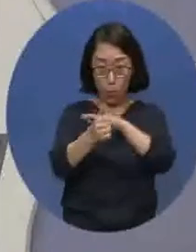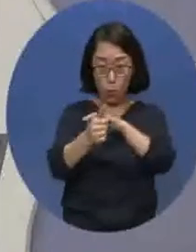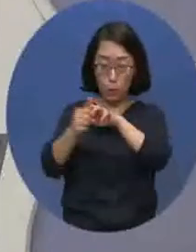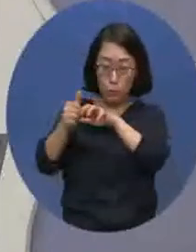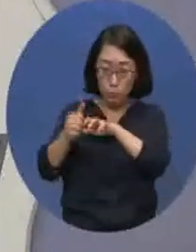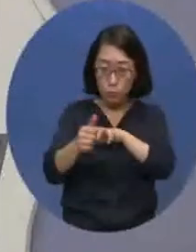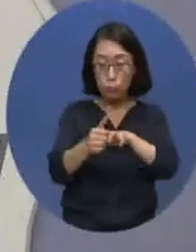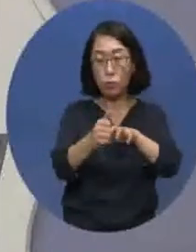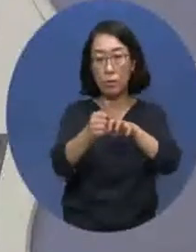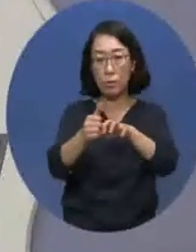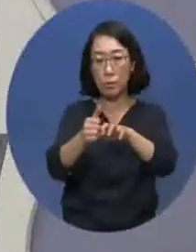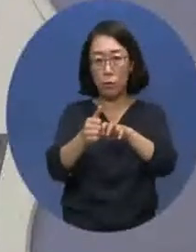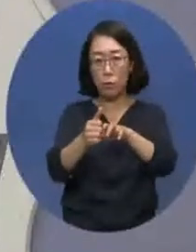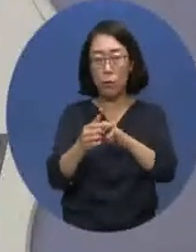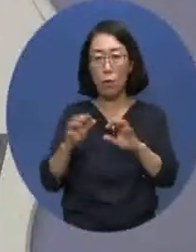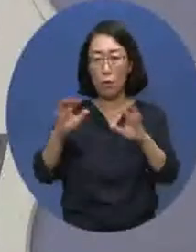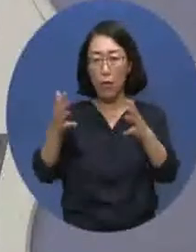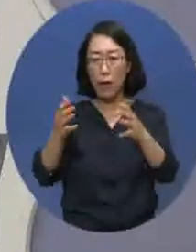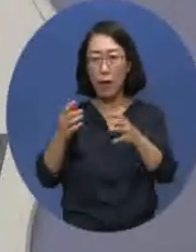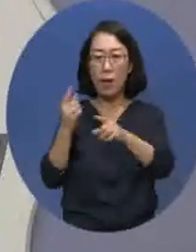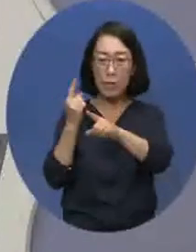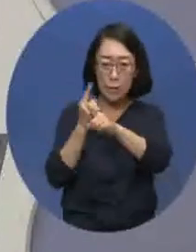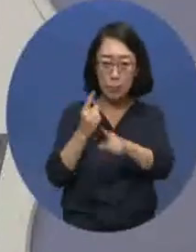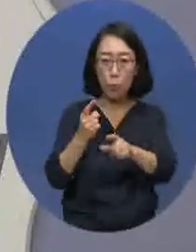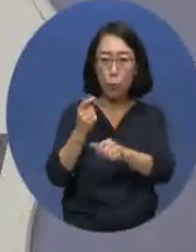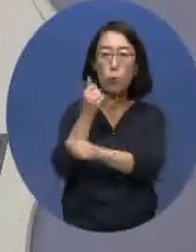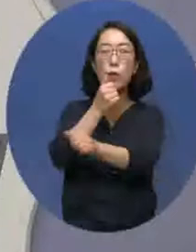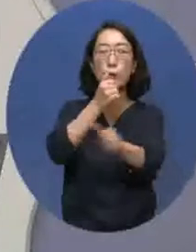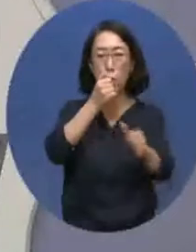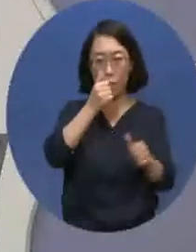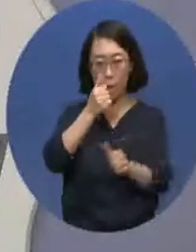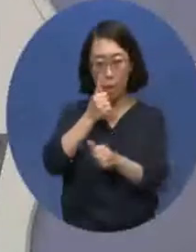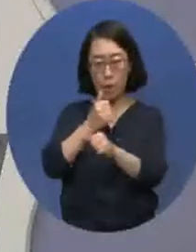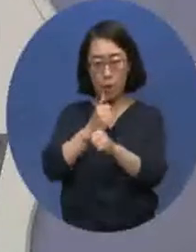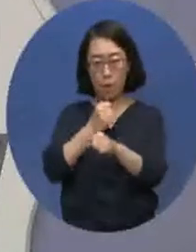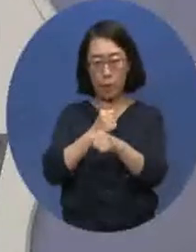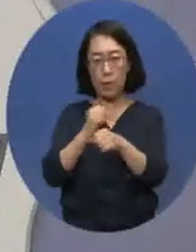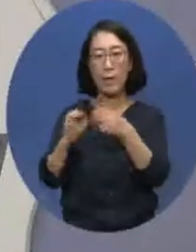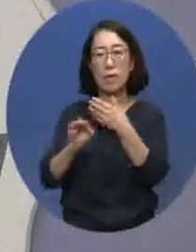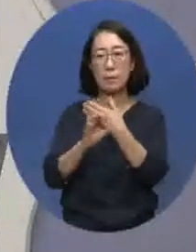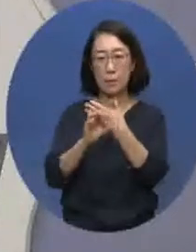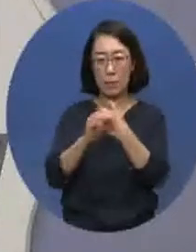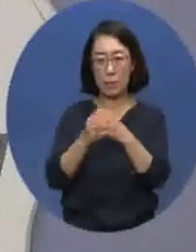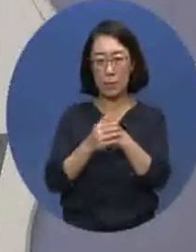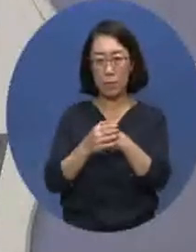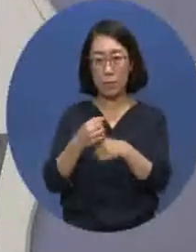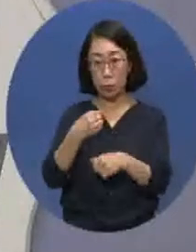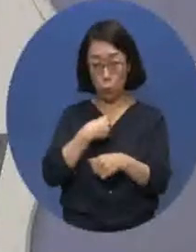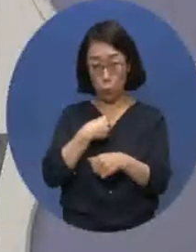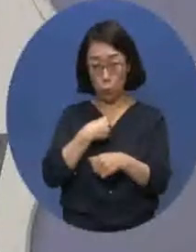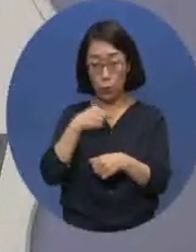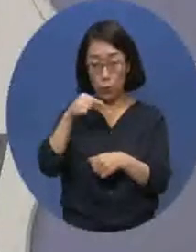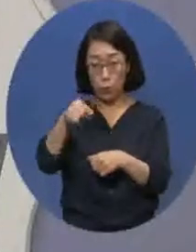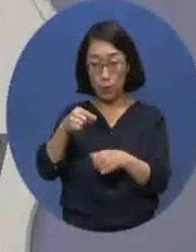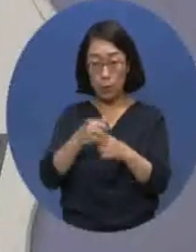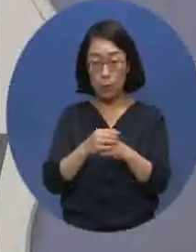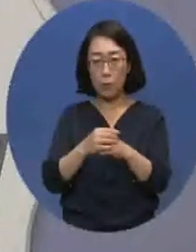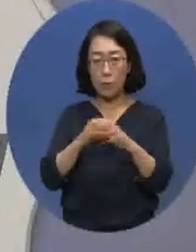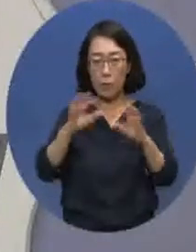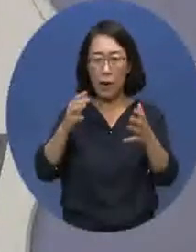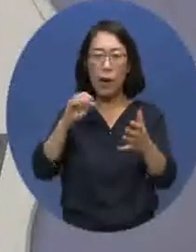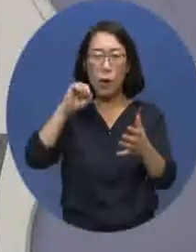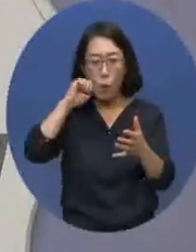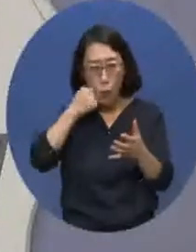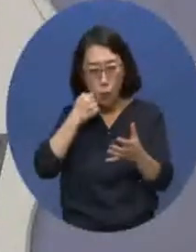일고 국난 극복 위원회 라는 것을 만들었습니다 임시 기 구 조 그 물론 저도 그 국난 극복 위원회의